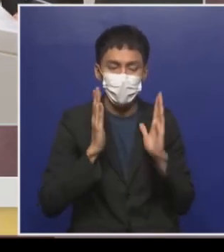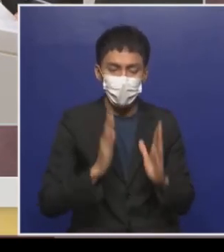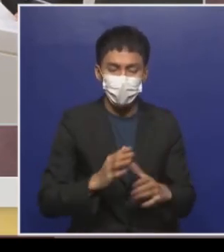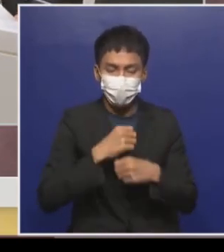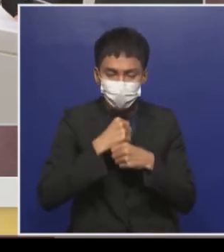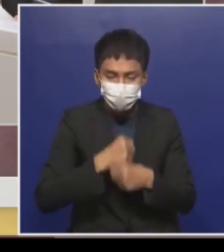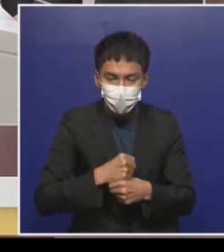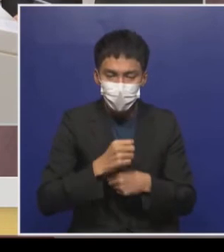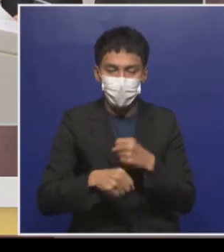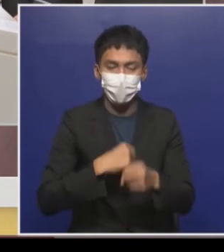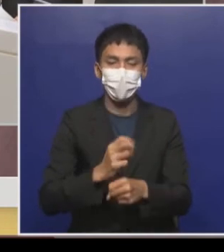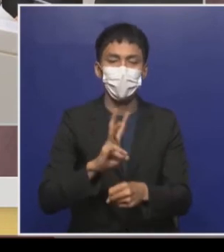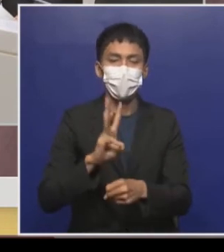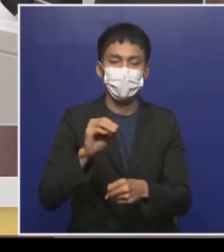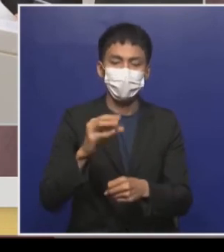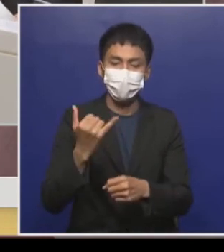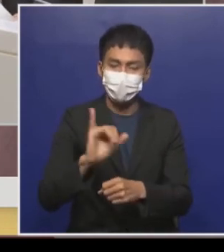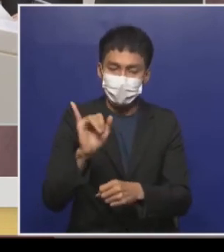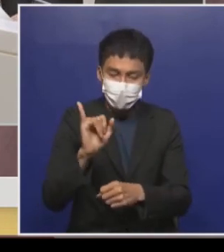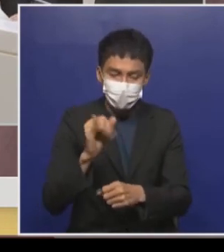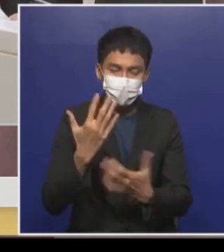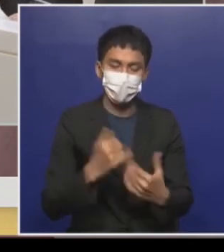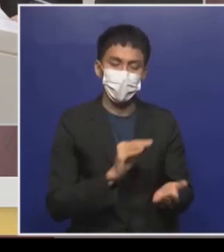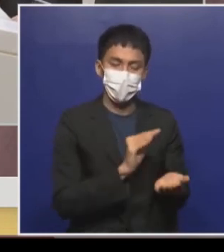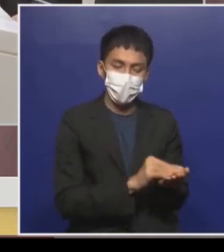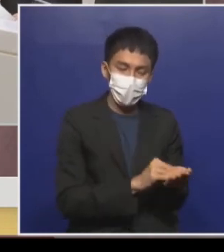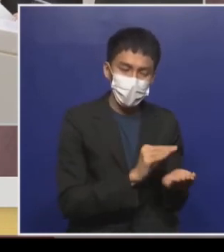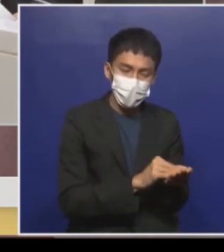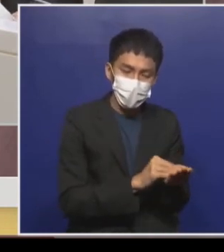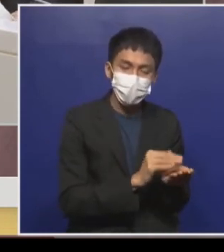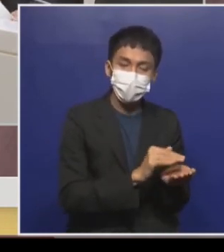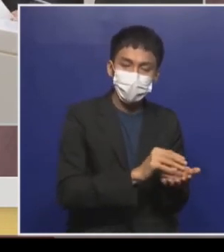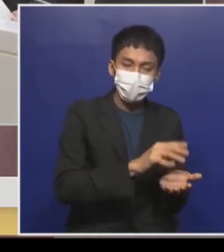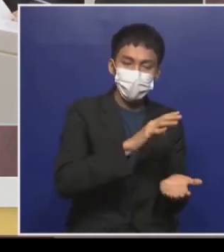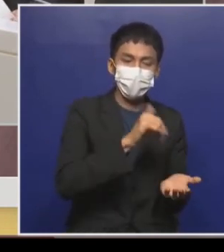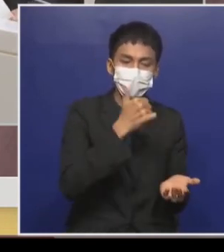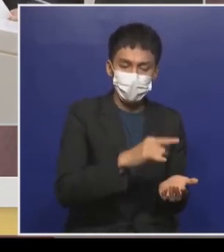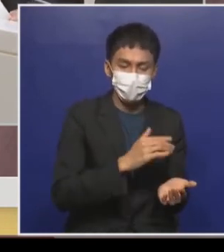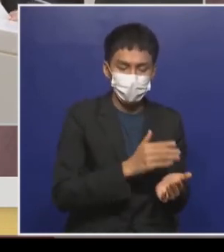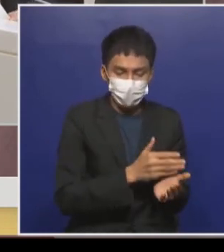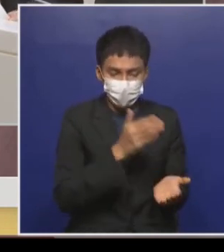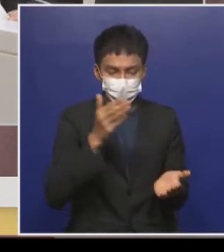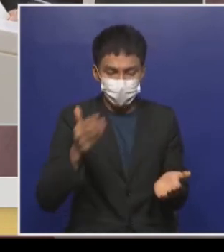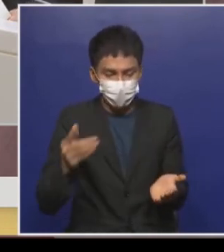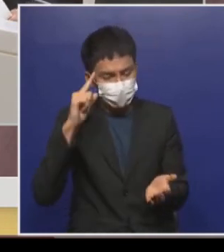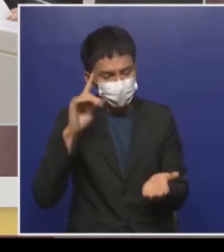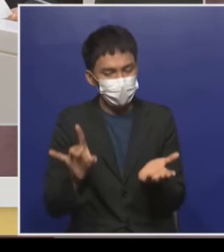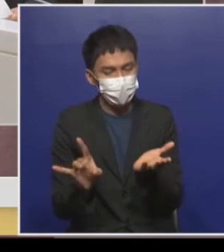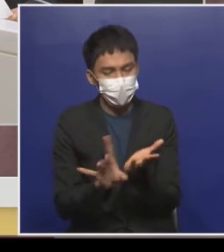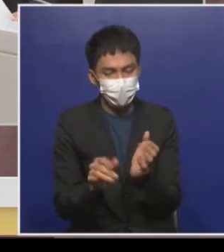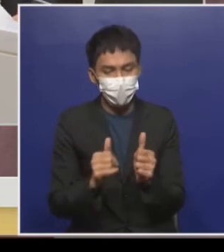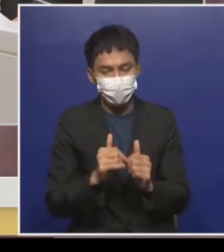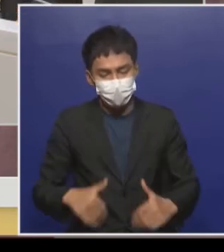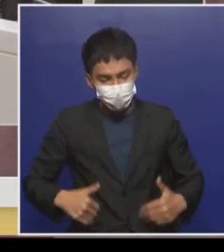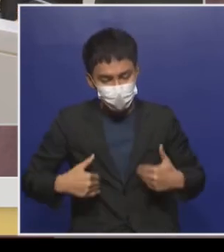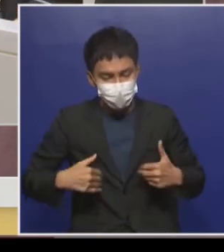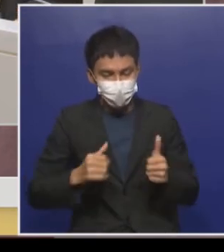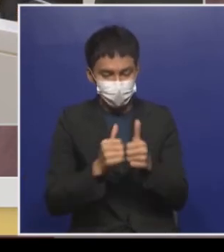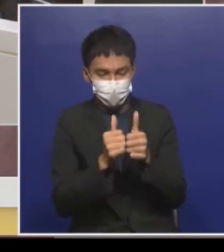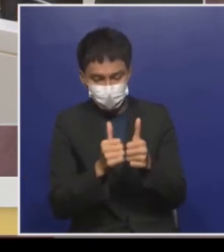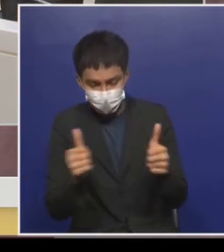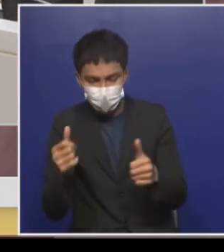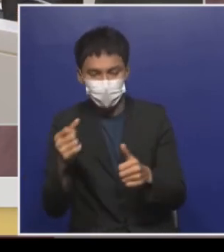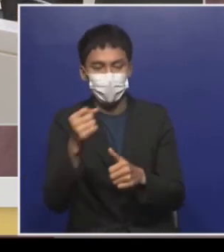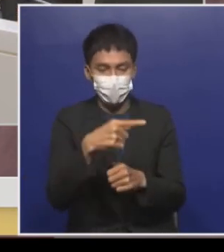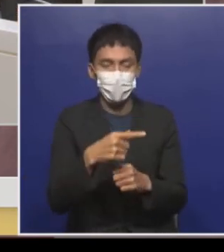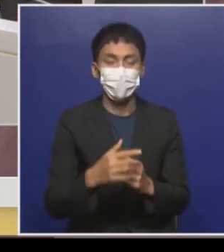ั้นได้สามารถมีการออมและชีวิตหงเกษีนั้นจะมคณภาพดีมากกวานี้นอกจากนั้แล้วส่ทเราคิ